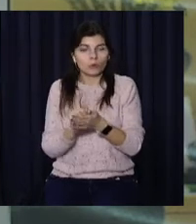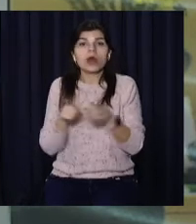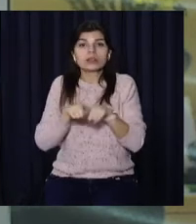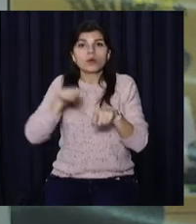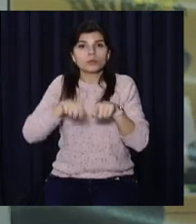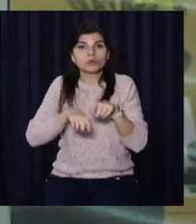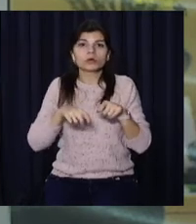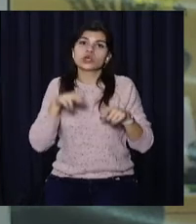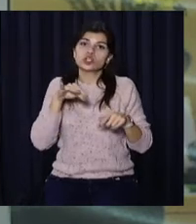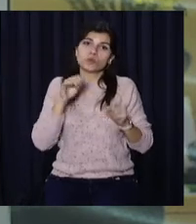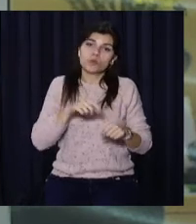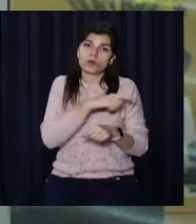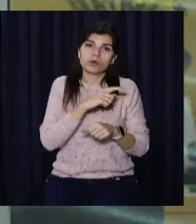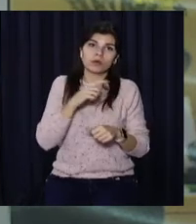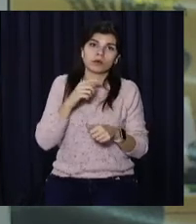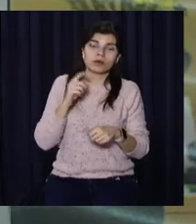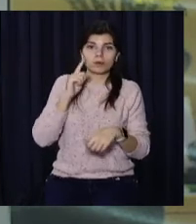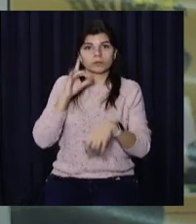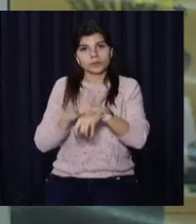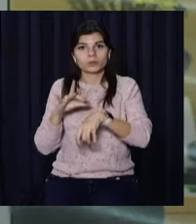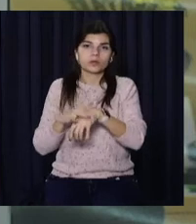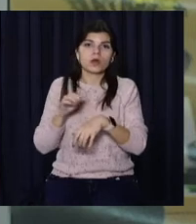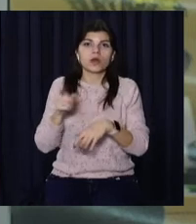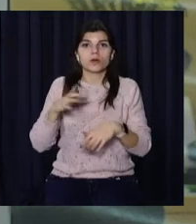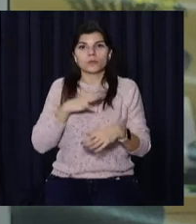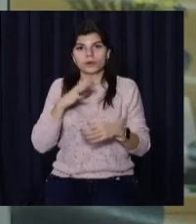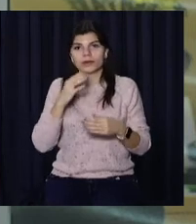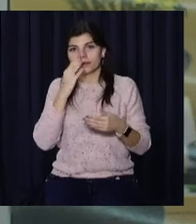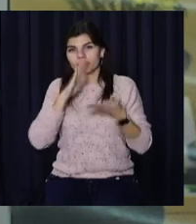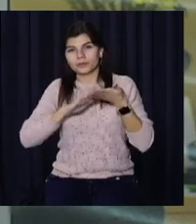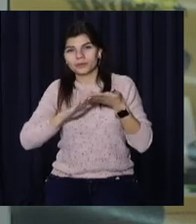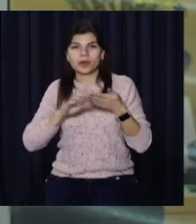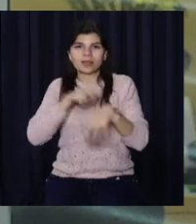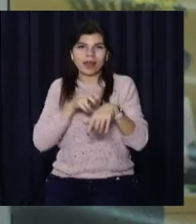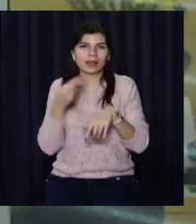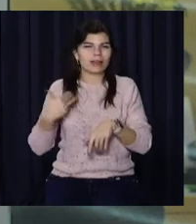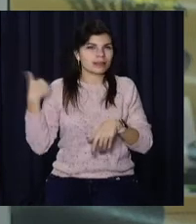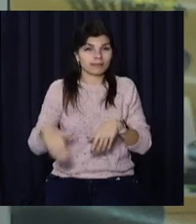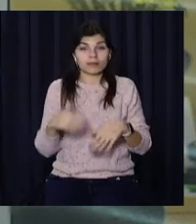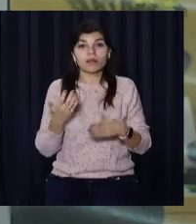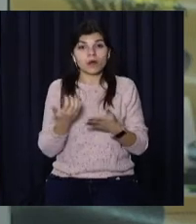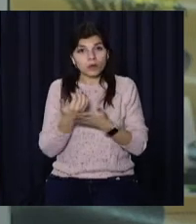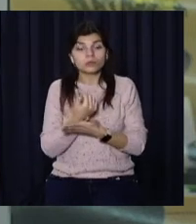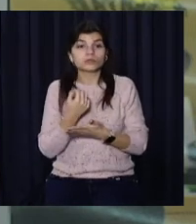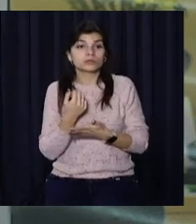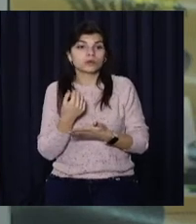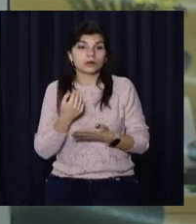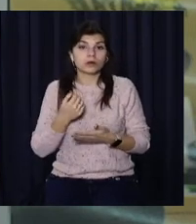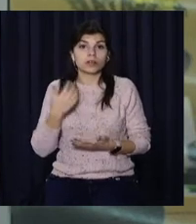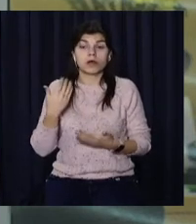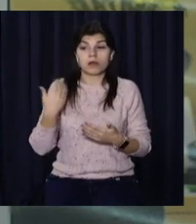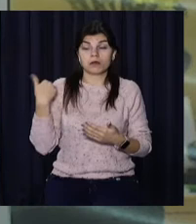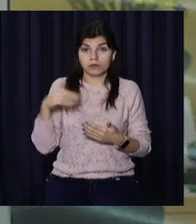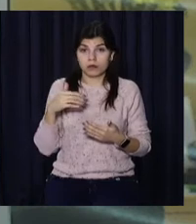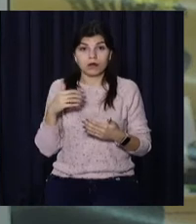органи зможуть виявити великі компанії, які діють під маскою ФОПів для уникнення податків. Від фіскалізації виграють і держава,